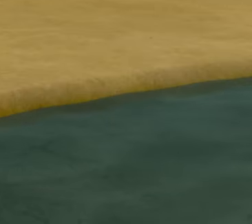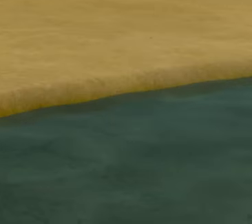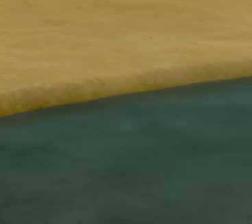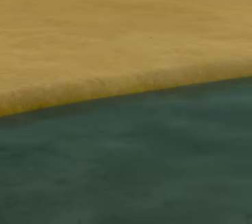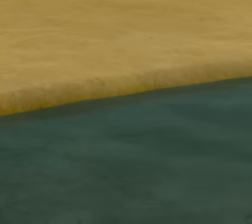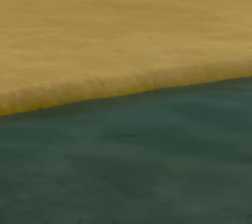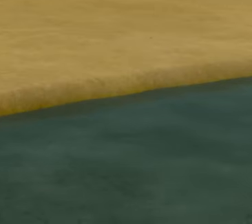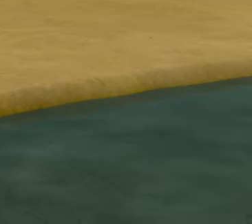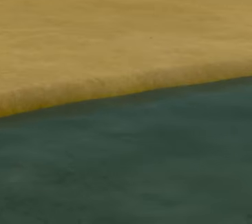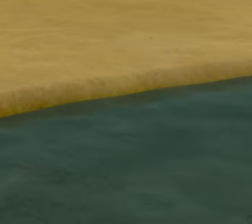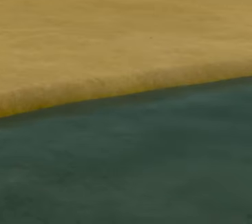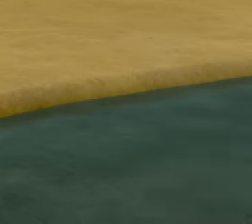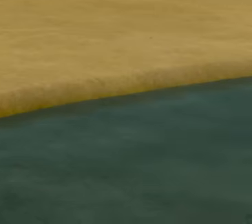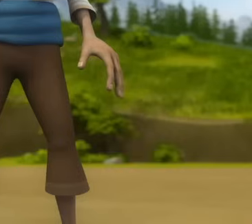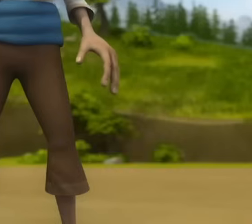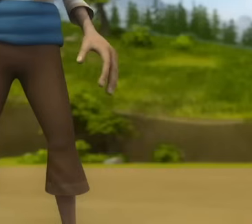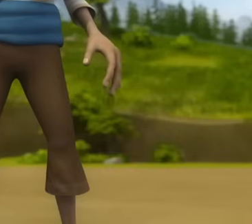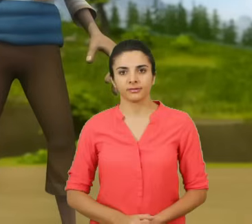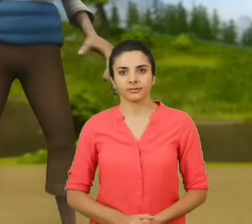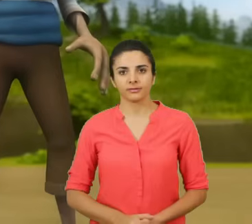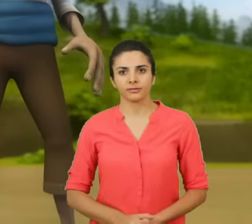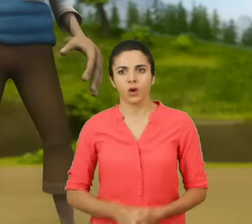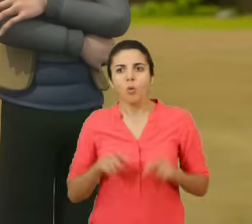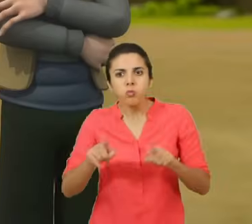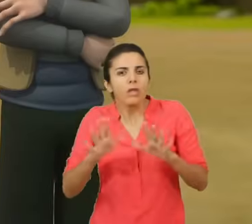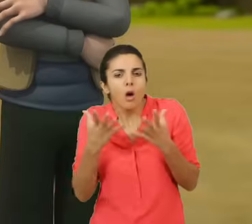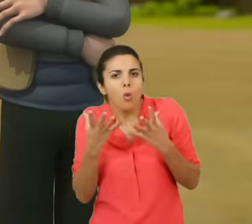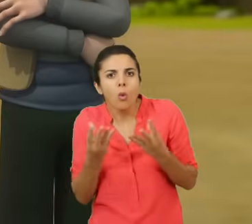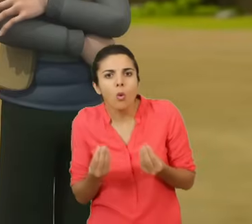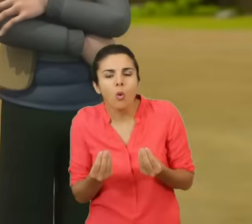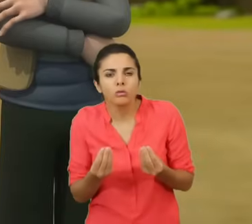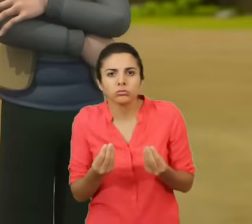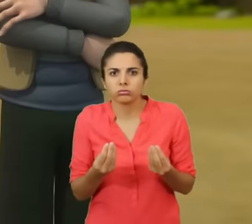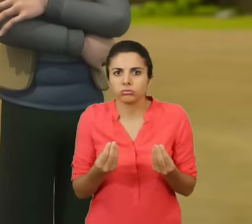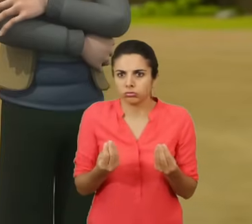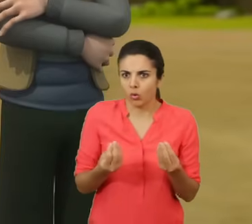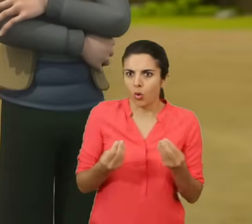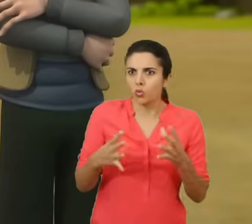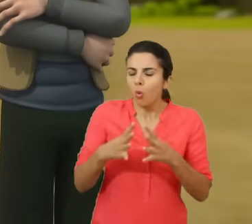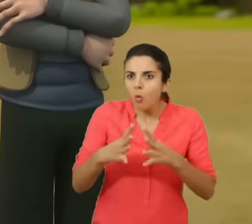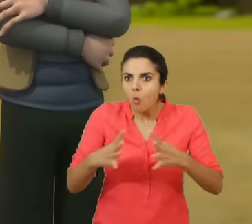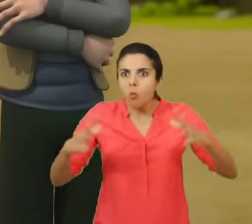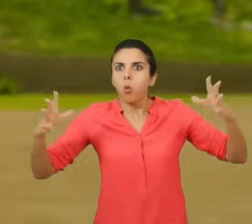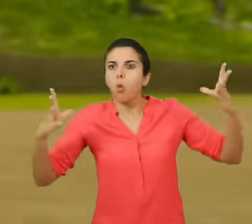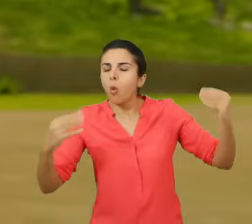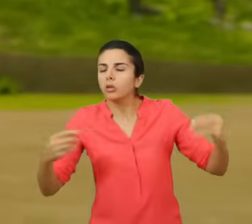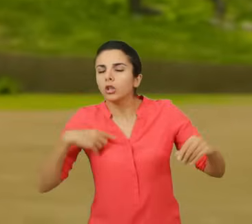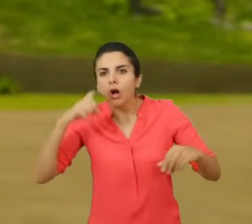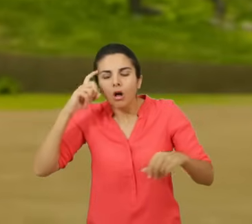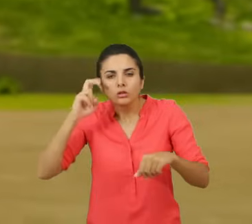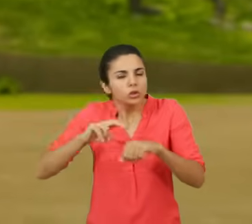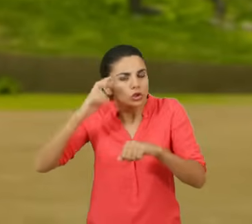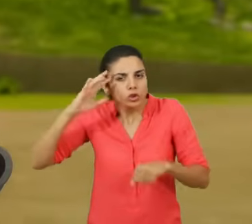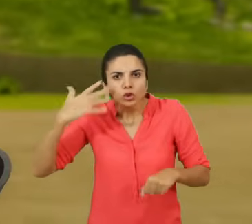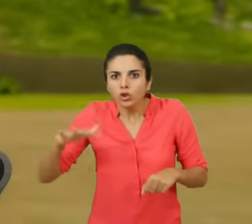Keloğlan ve arkadaşları nehir kenarındalar. Bu da neydi böyle? Top nasıl da büyüdü birden. Ödüm koptu. Şu